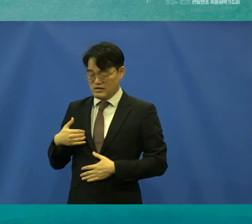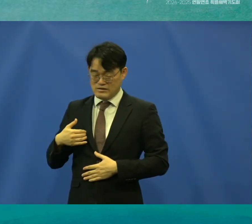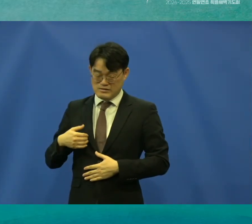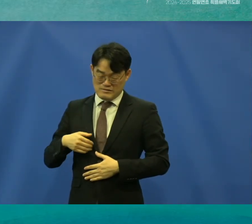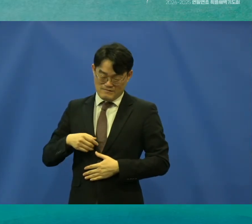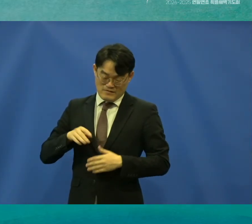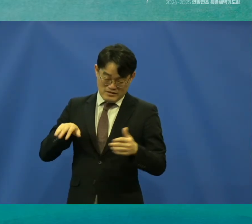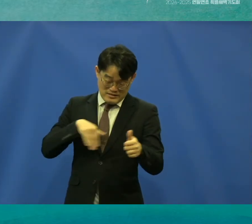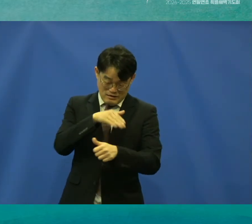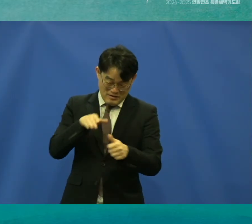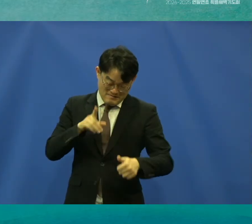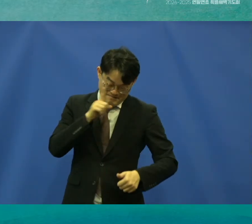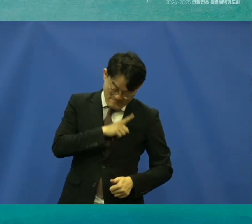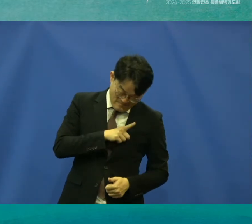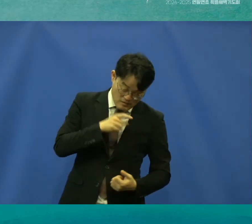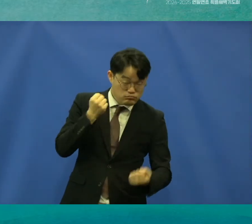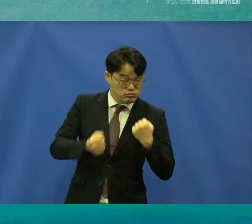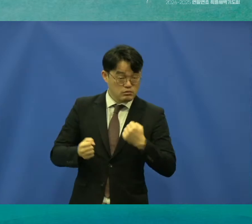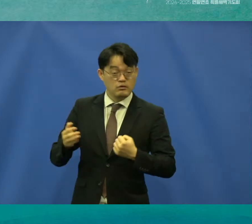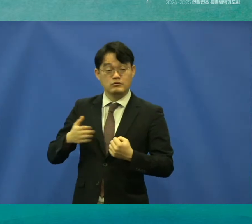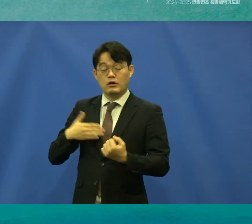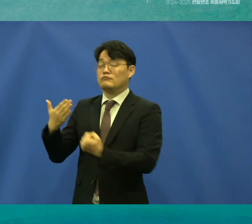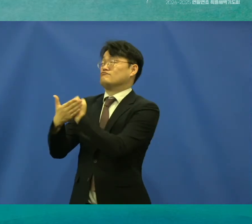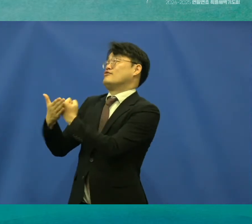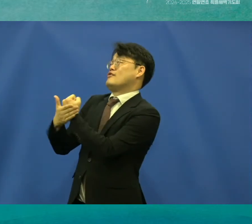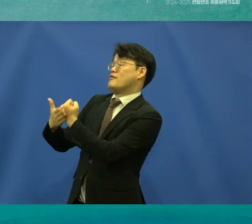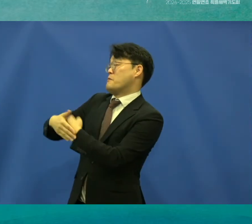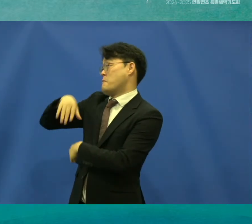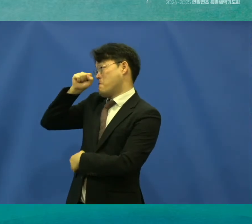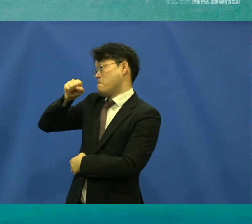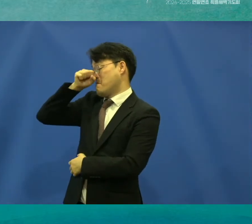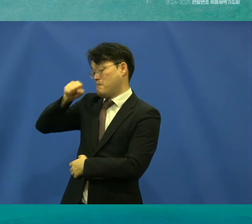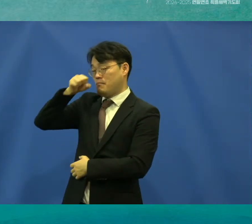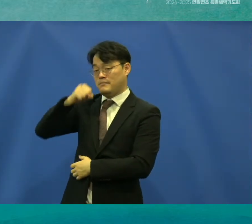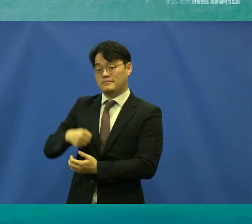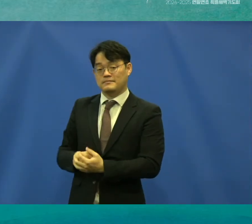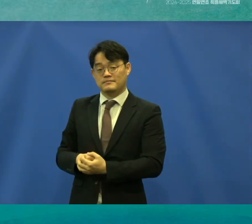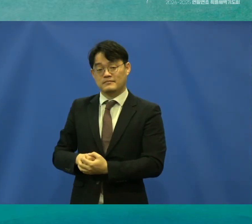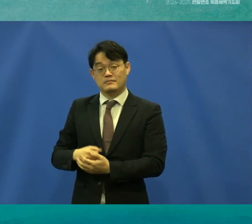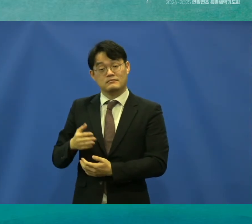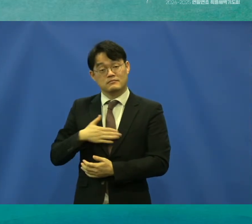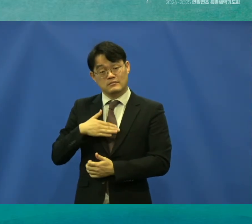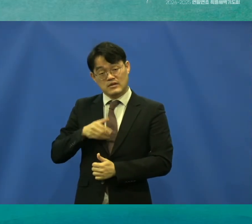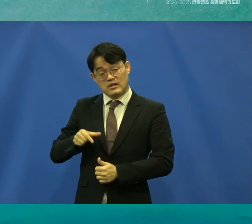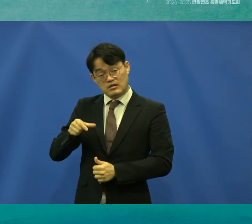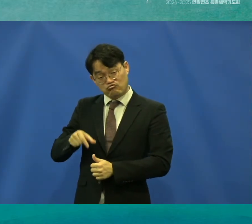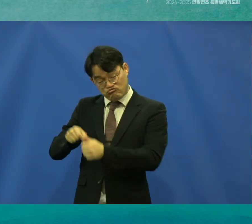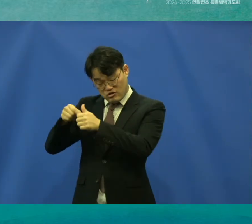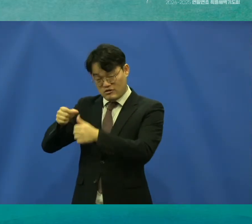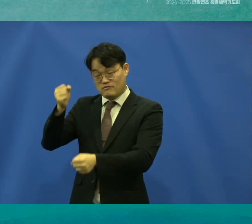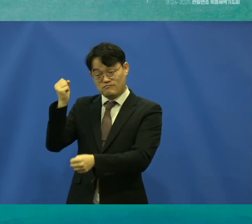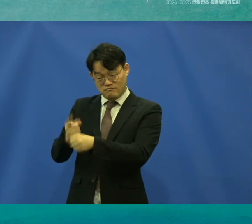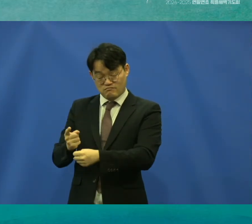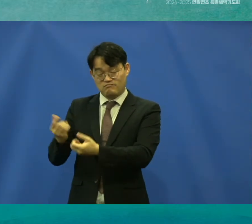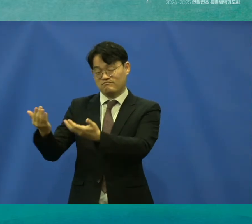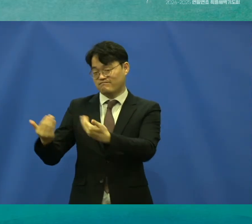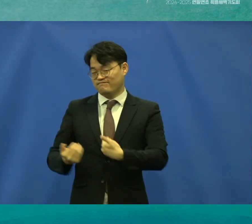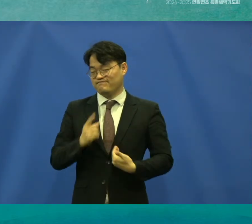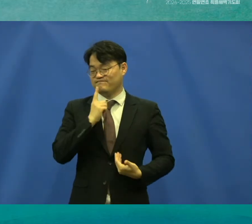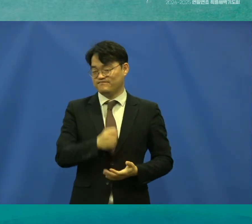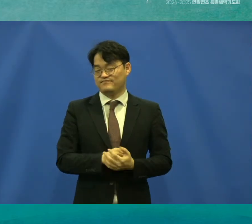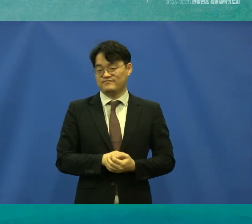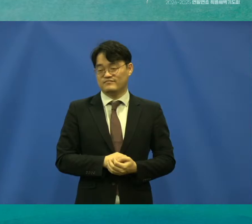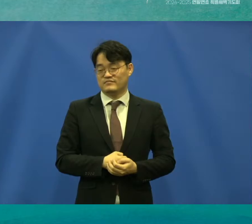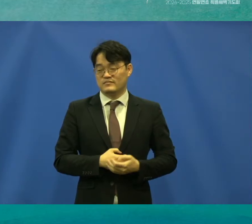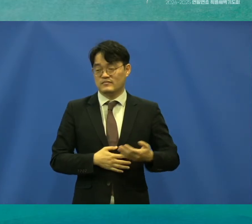여러분, 중요한 것은 하나님이 우리에게 주신 임무입니다. 나는 이미 구원을 받았어요. 그러나 내가 받은 구원으로 만족하면 안 돼요. 구원은